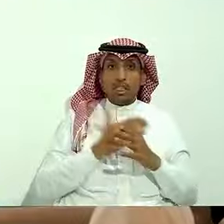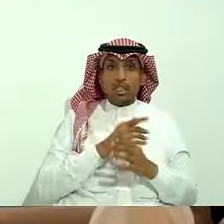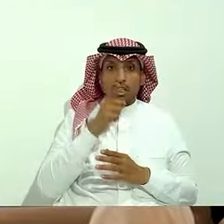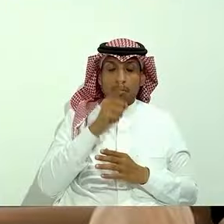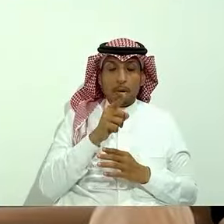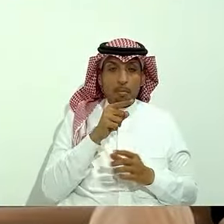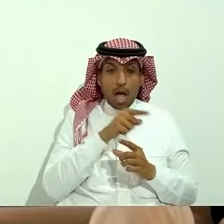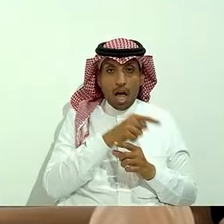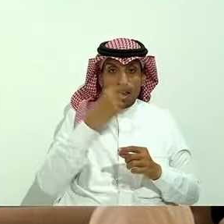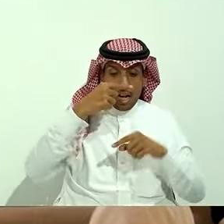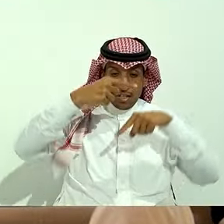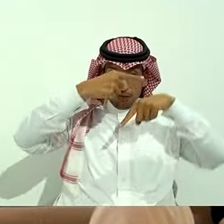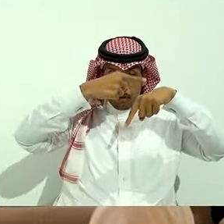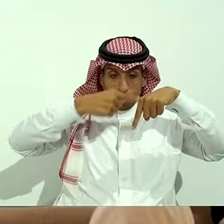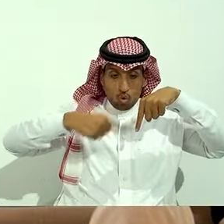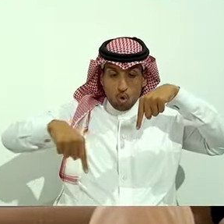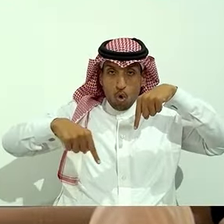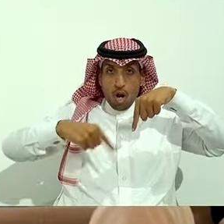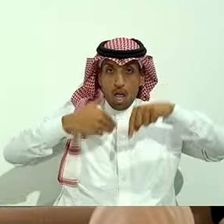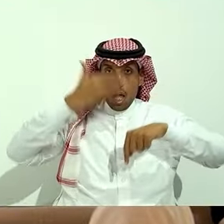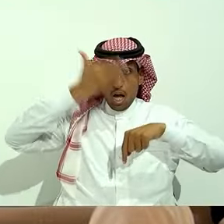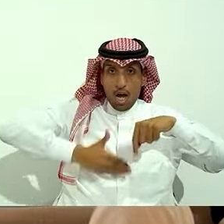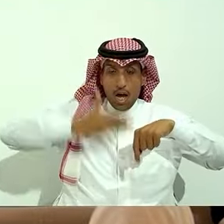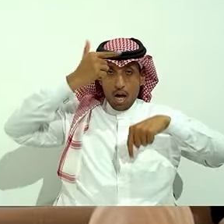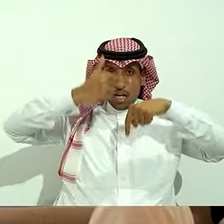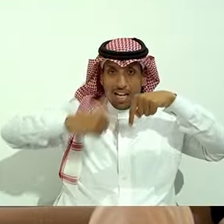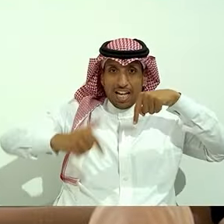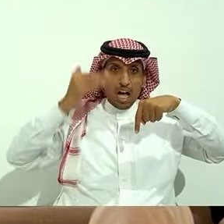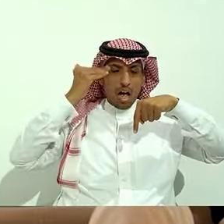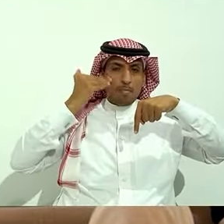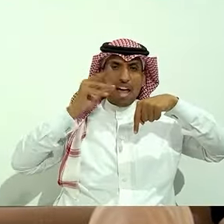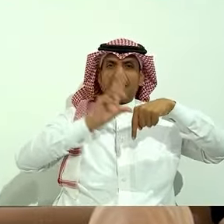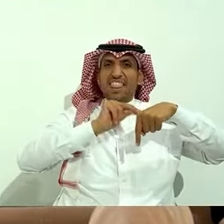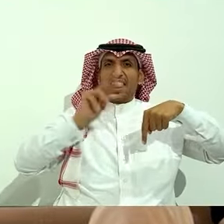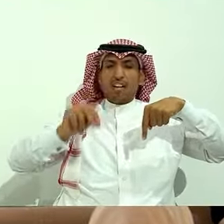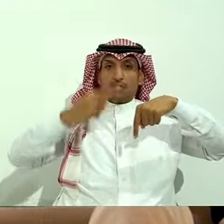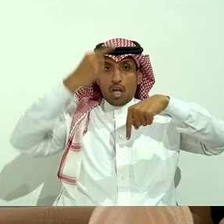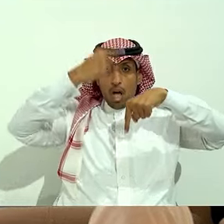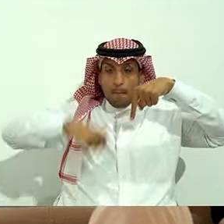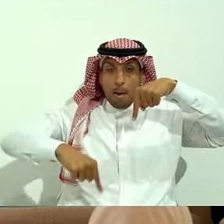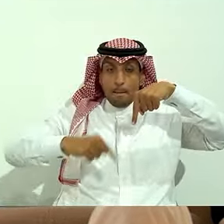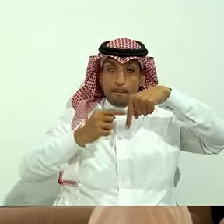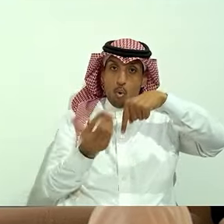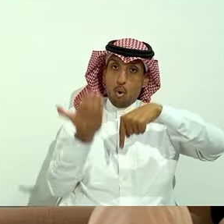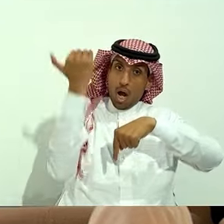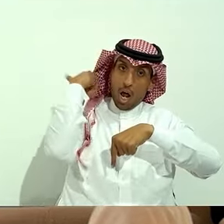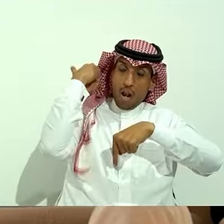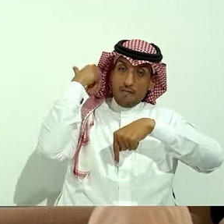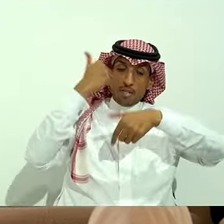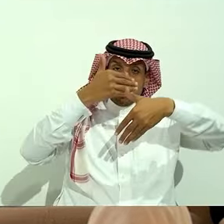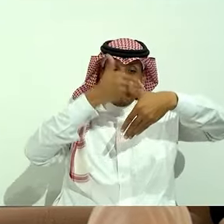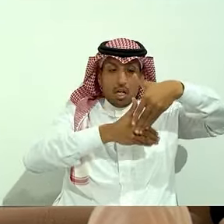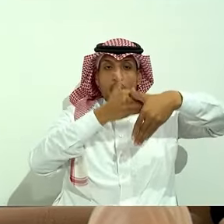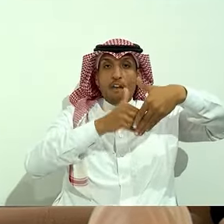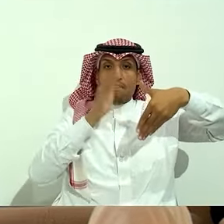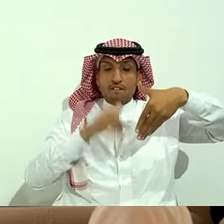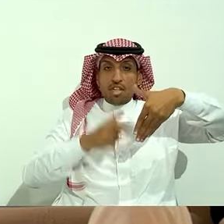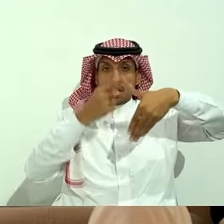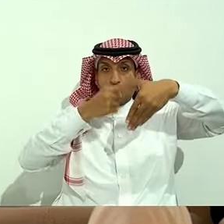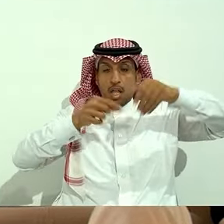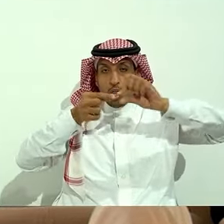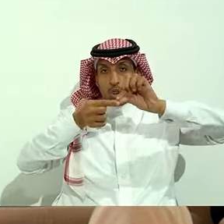الأمام يكون طول الشخص، يعني طول السيدة نفسها الطول من الأمام، ومن وراء فيه ذيل طويل.